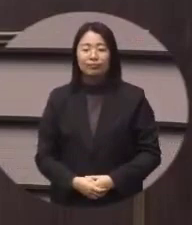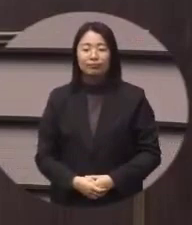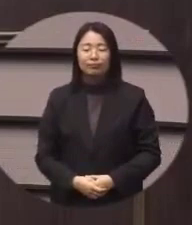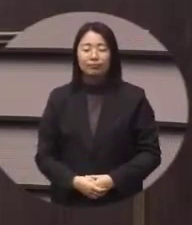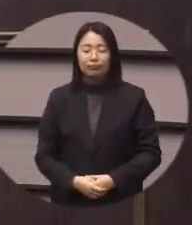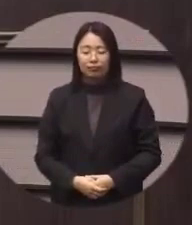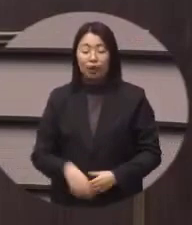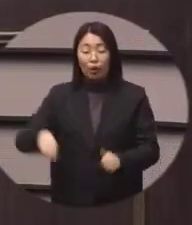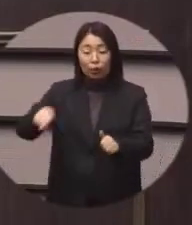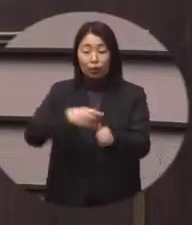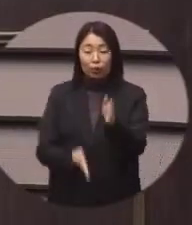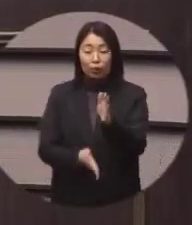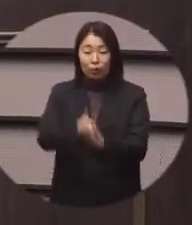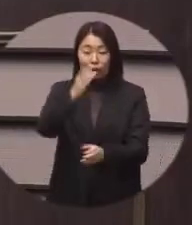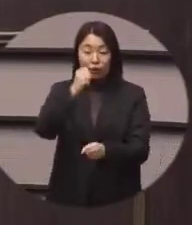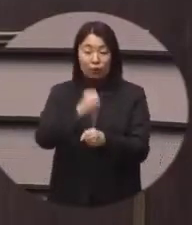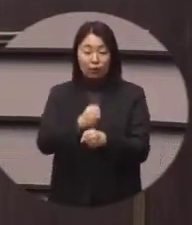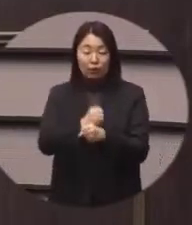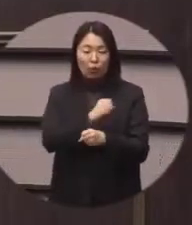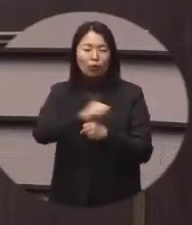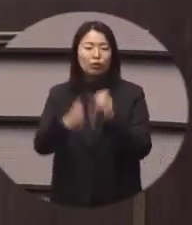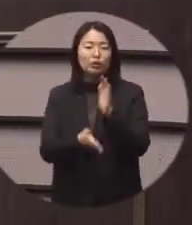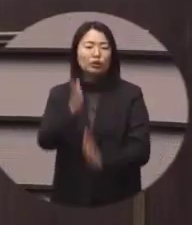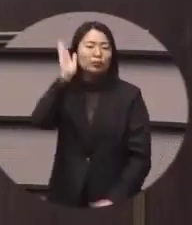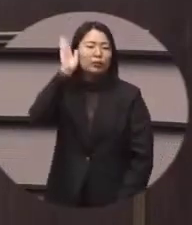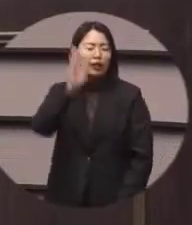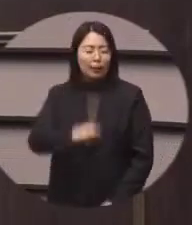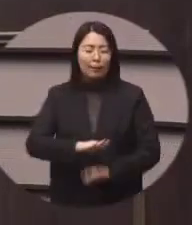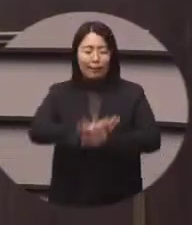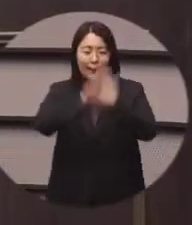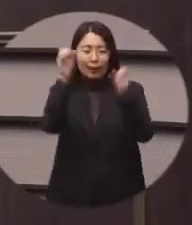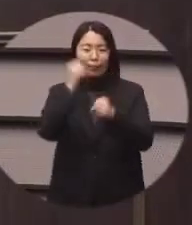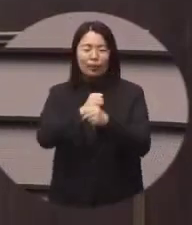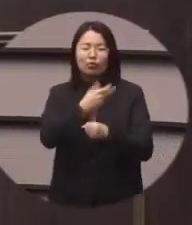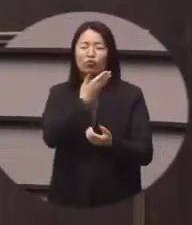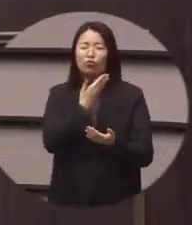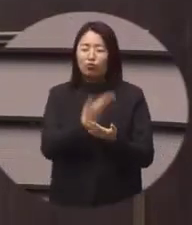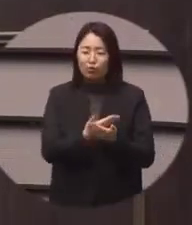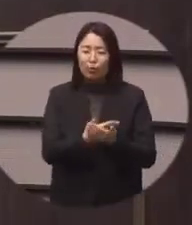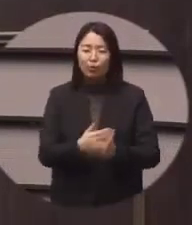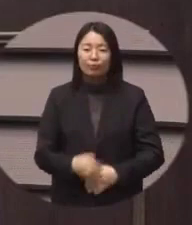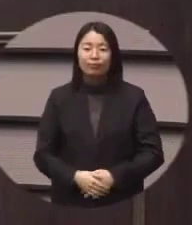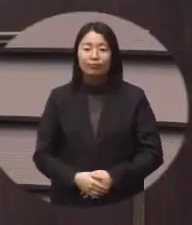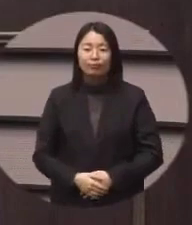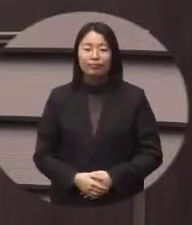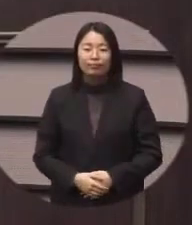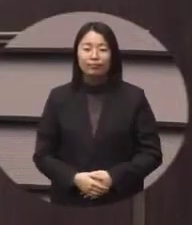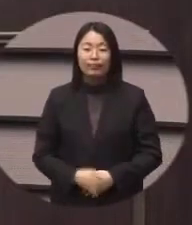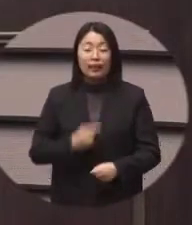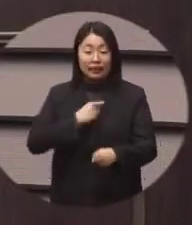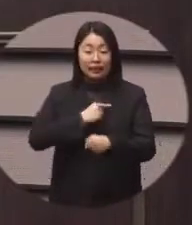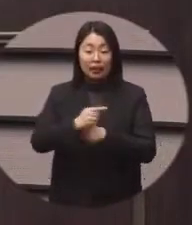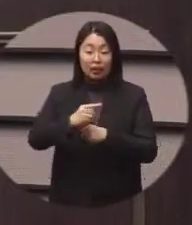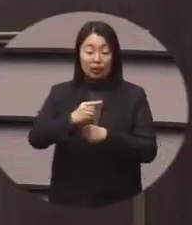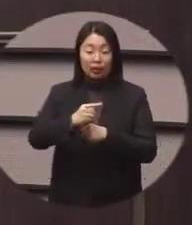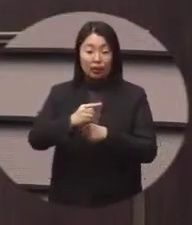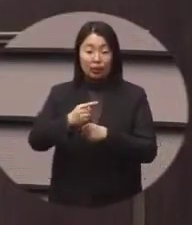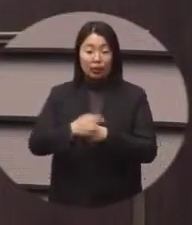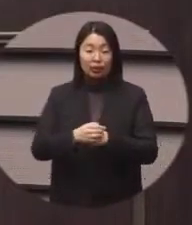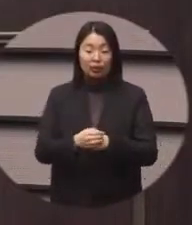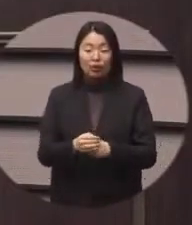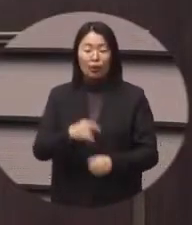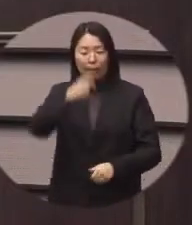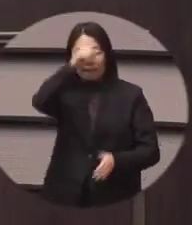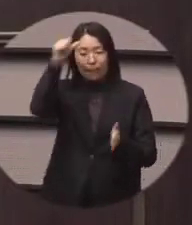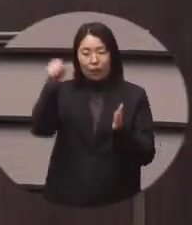교육도시 조성은 광주시의 미래를 밝게 하는 중요한 과제입니다. 내년 하반기에 선보이는 광주시